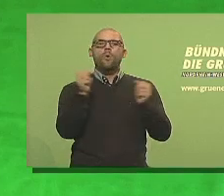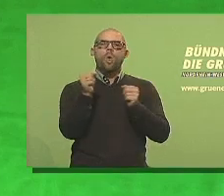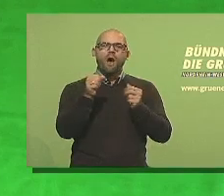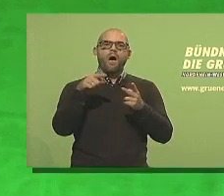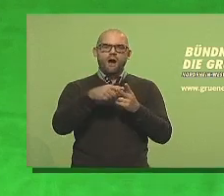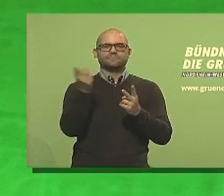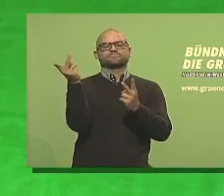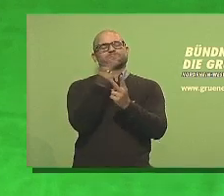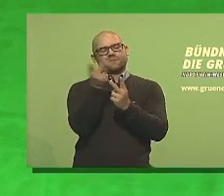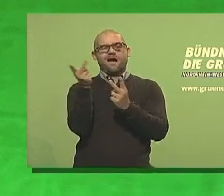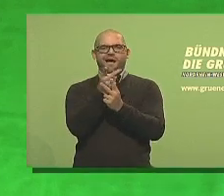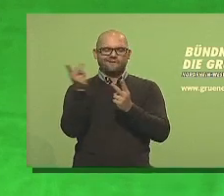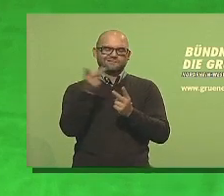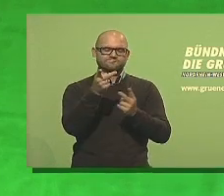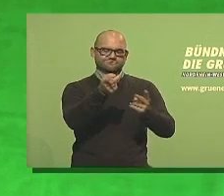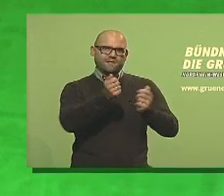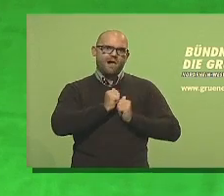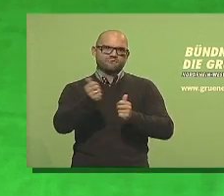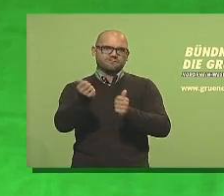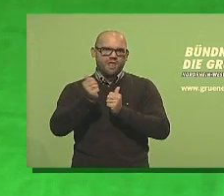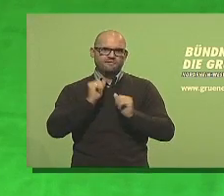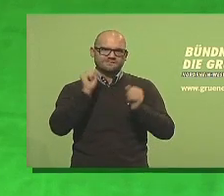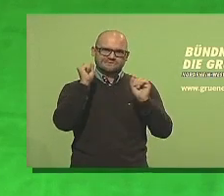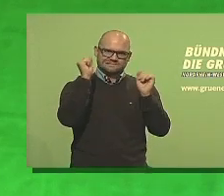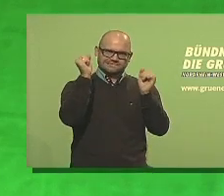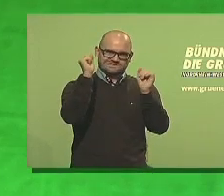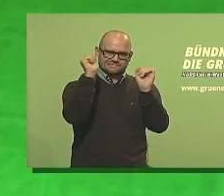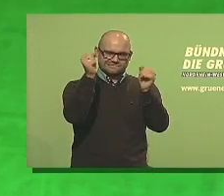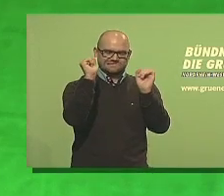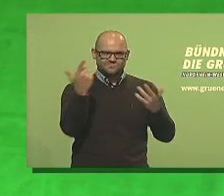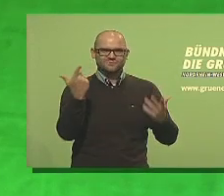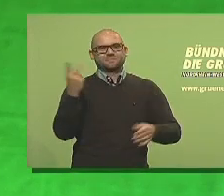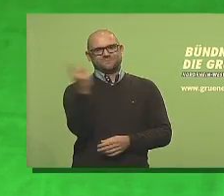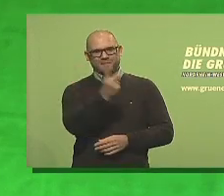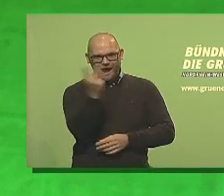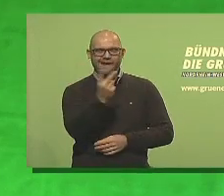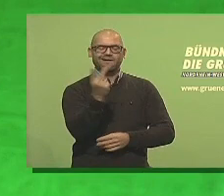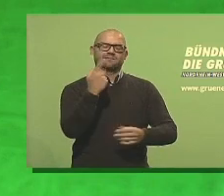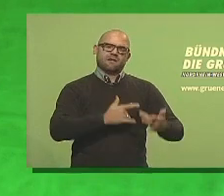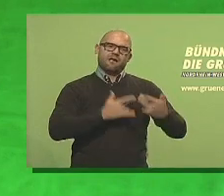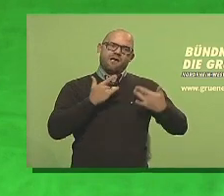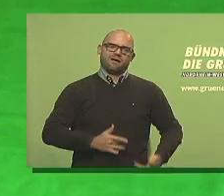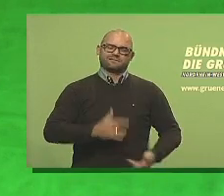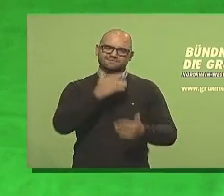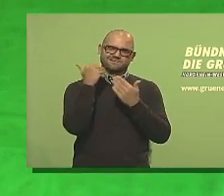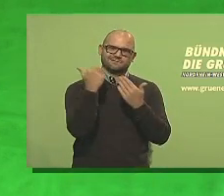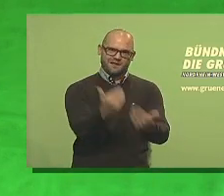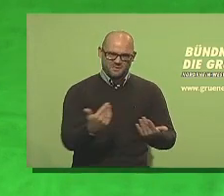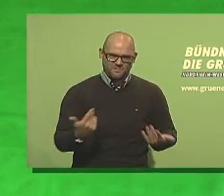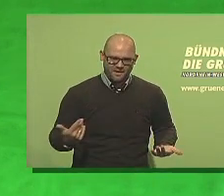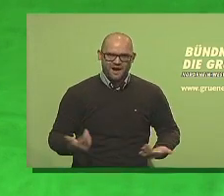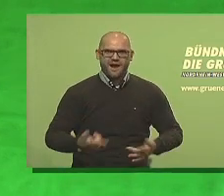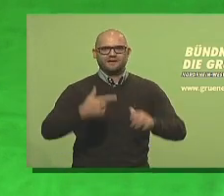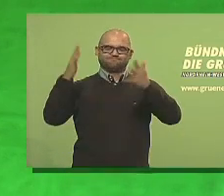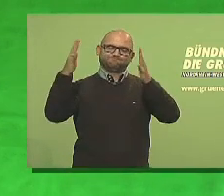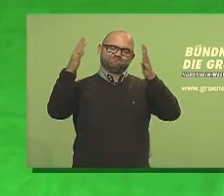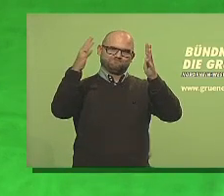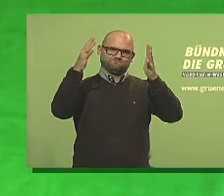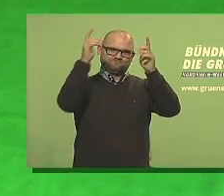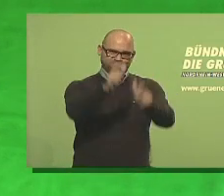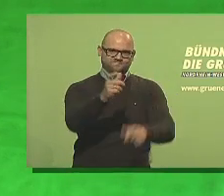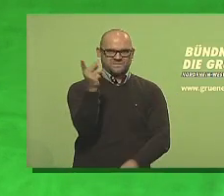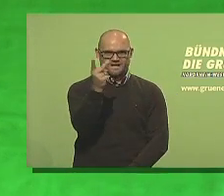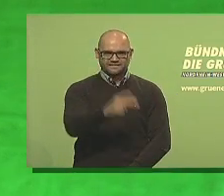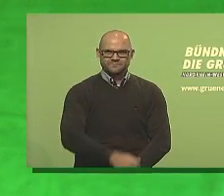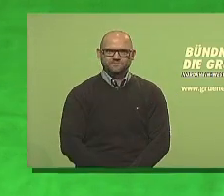Bayern uns mitgeholfen hat, Verantwortung und denen möchte ich gerne herzlich danken an der Stelle. Ein kleiner Applaus